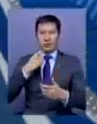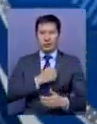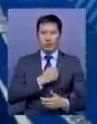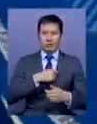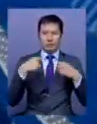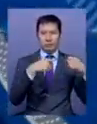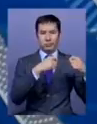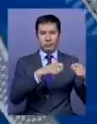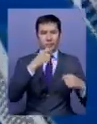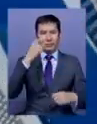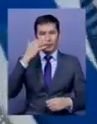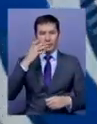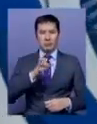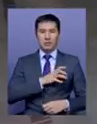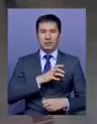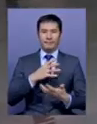тілшісі де қатысып қайтты.